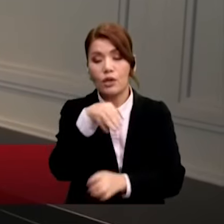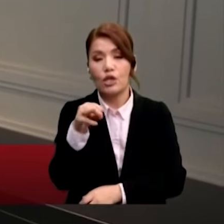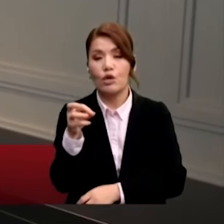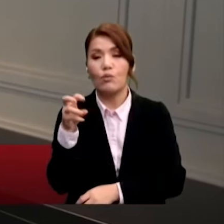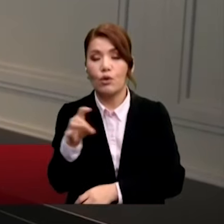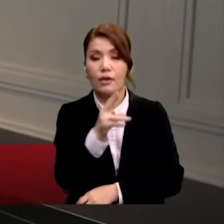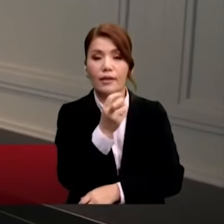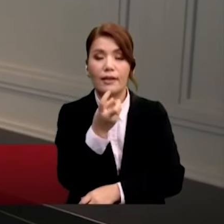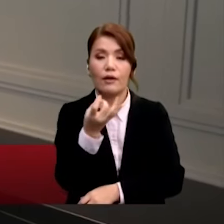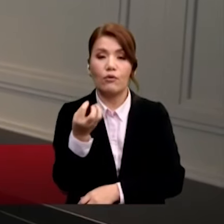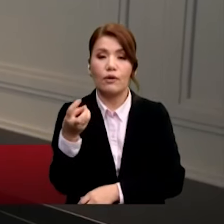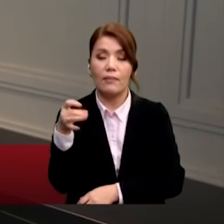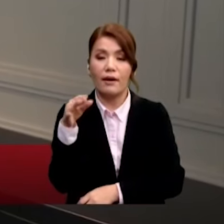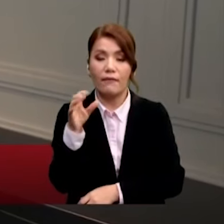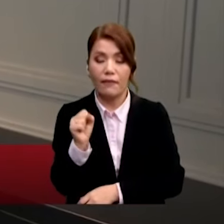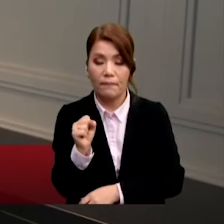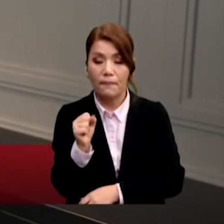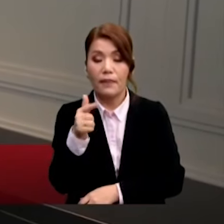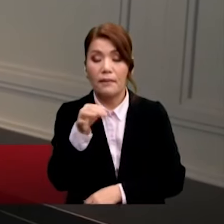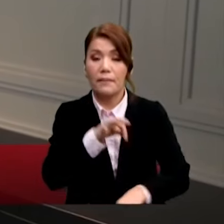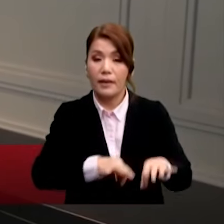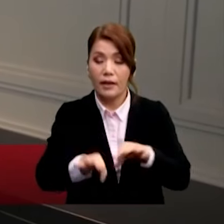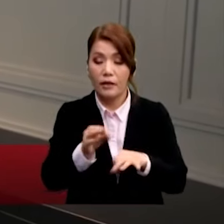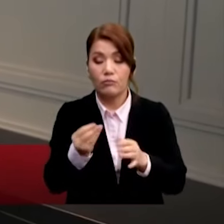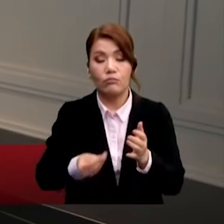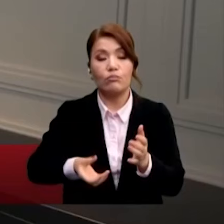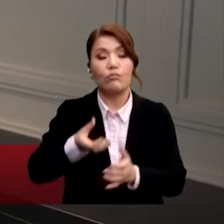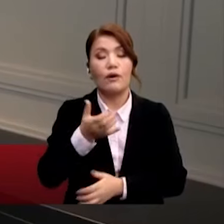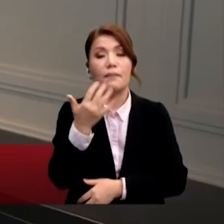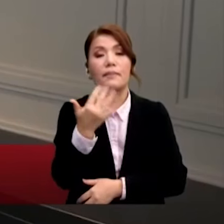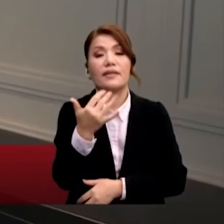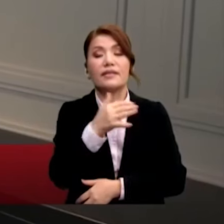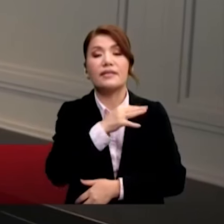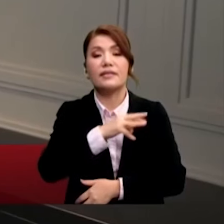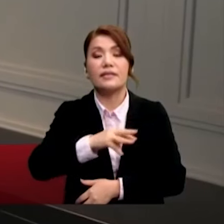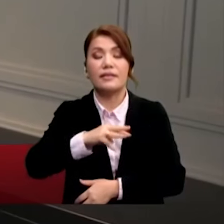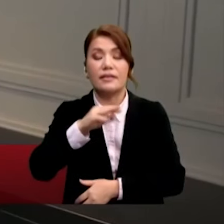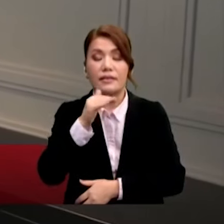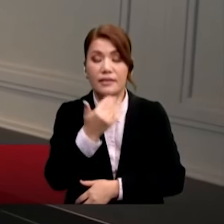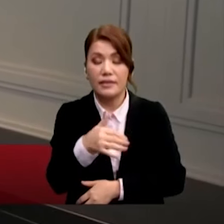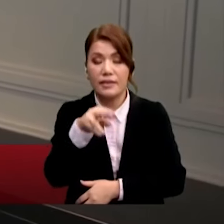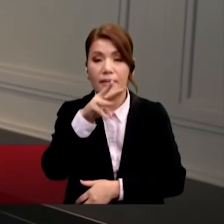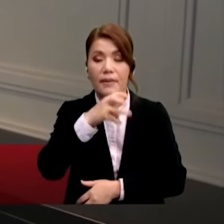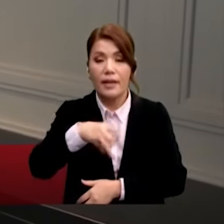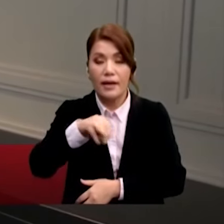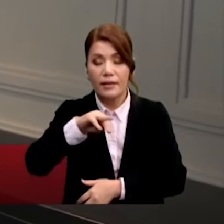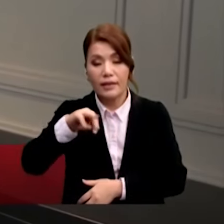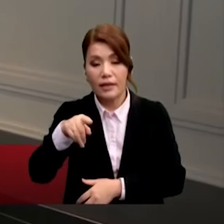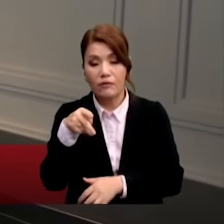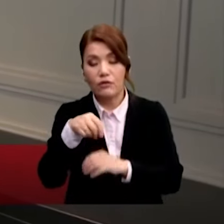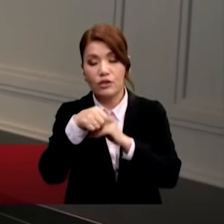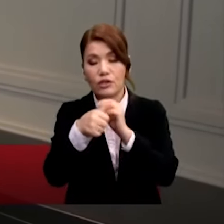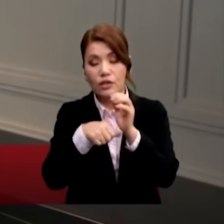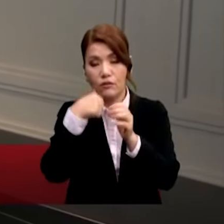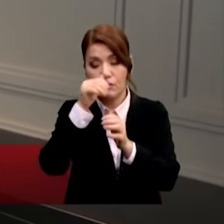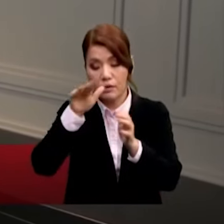2016 году Тимуром и Динарой Кулебаевыми. На проекты выделено уже более 50 миллиардов тенге с